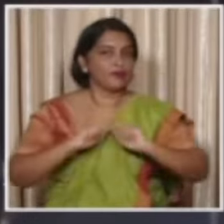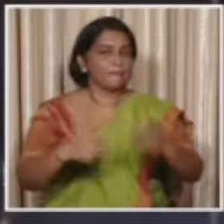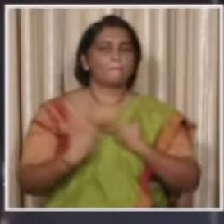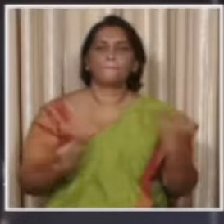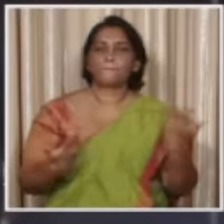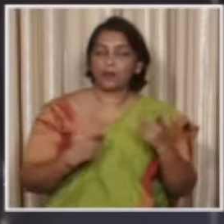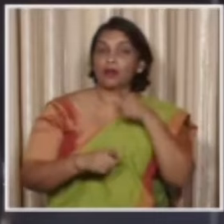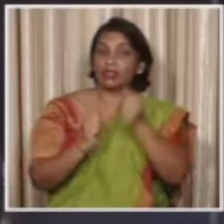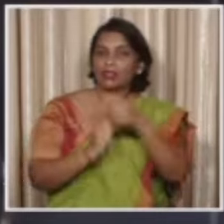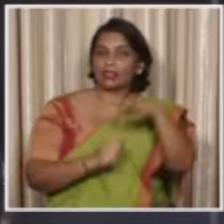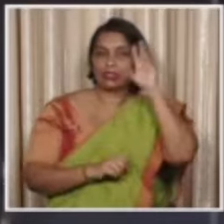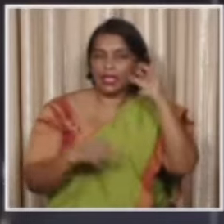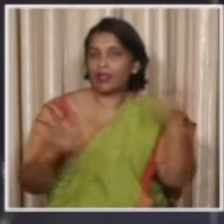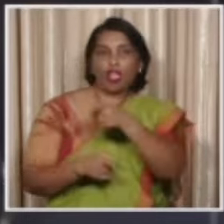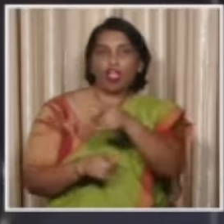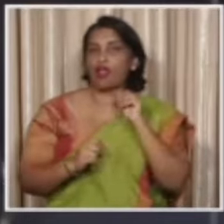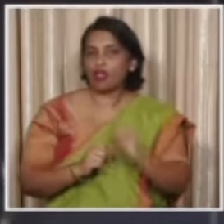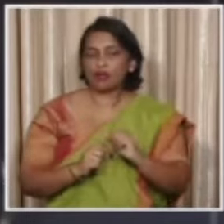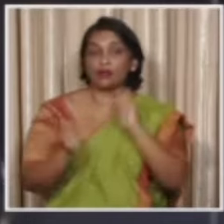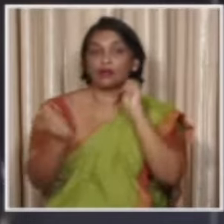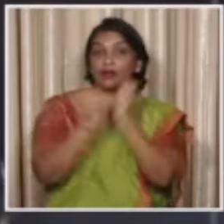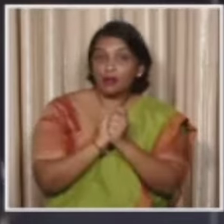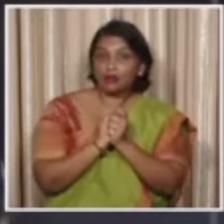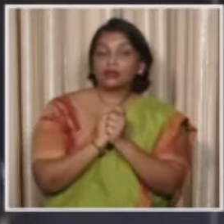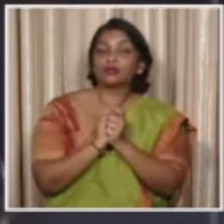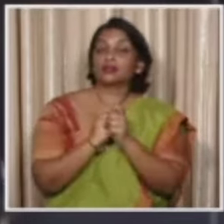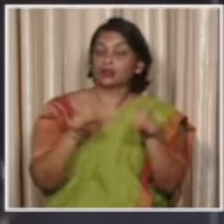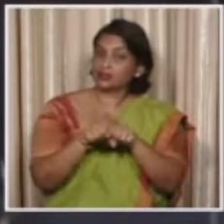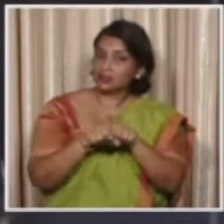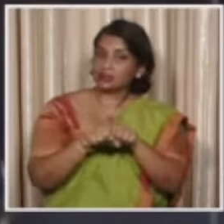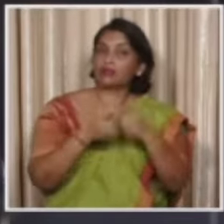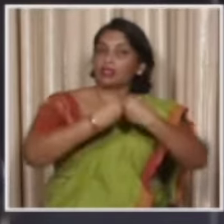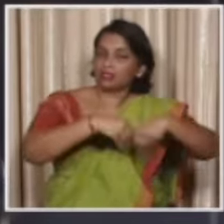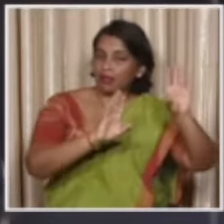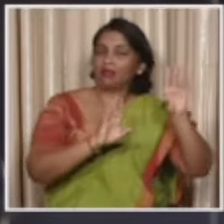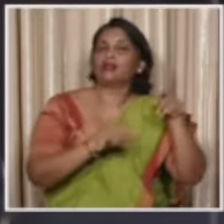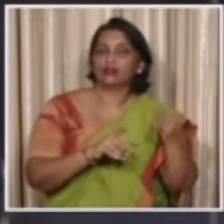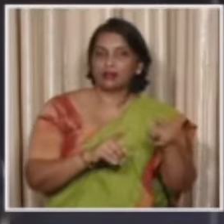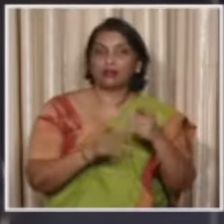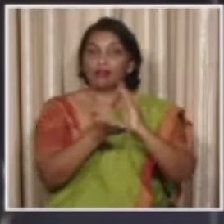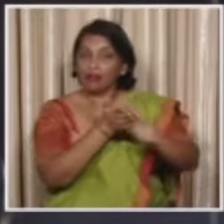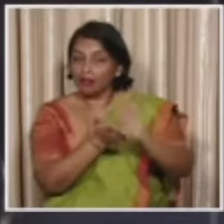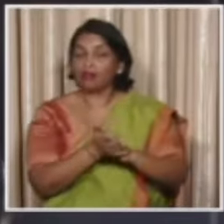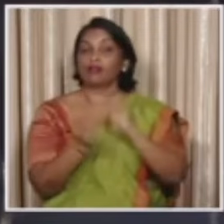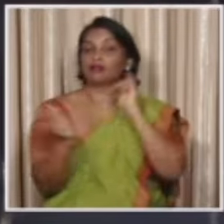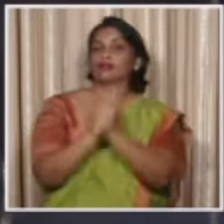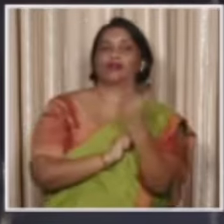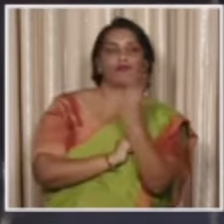දේ, ඔහුට තේරෙන්නේ නැති දේ තමයි රිෆෝම් විත් රිලීෆ්. රිලීෆ් ඒ කියන්නේ යම් කිසි විදියකට